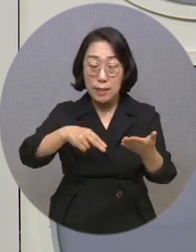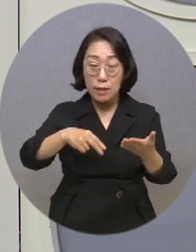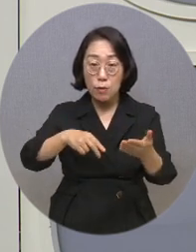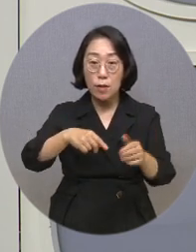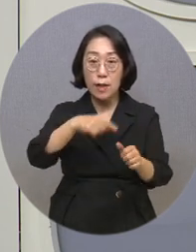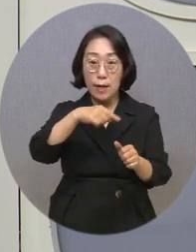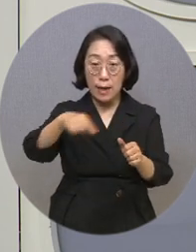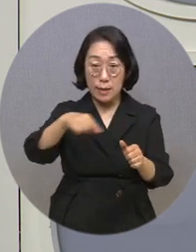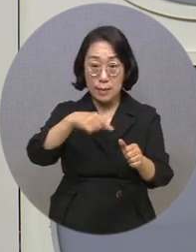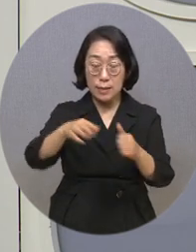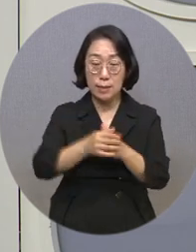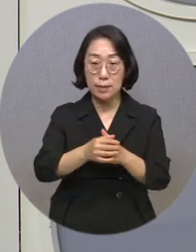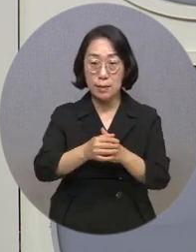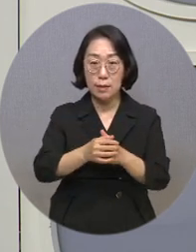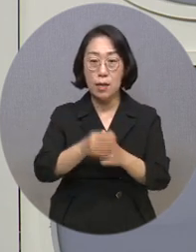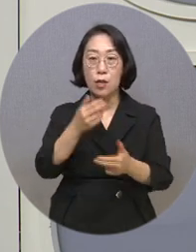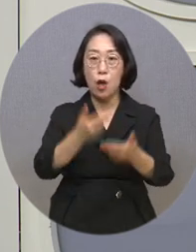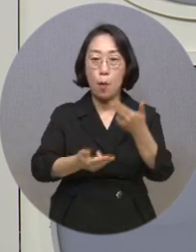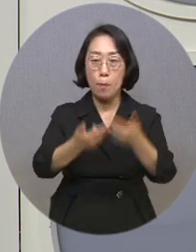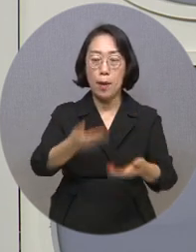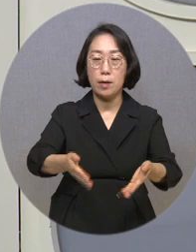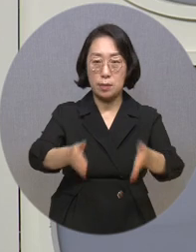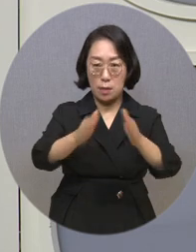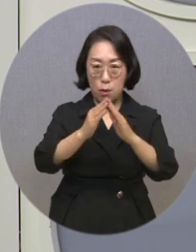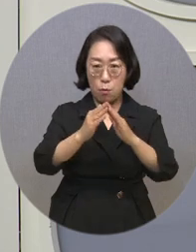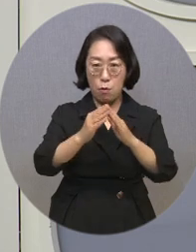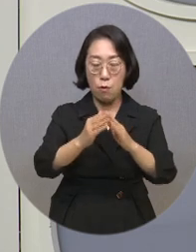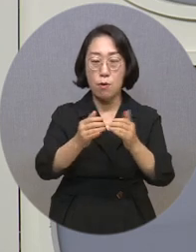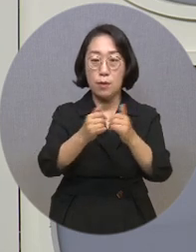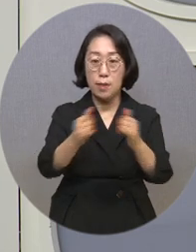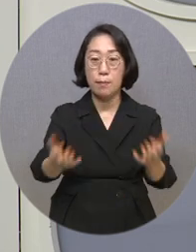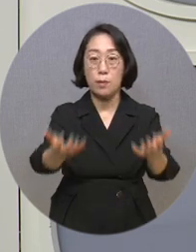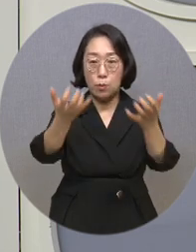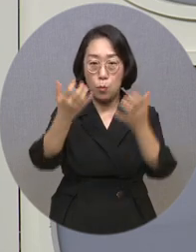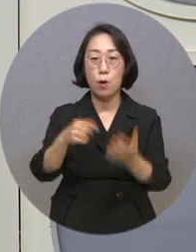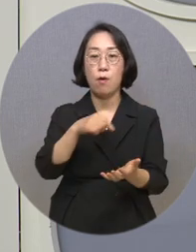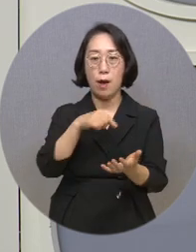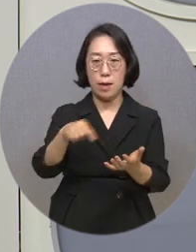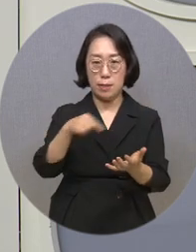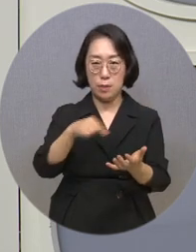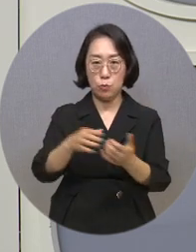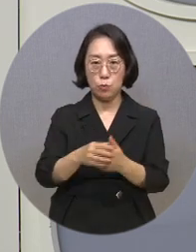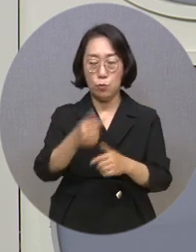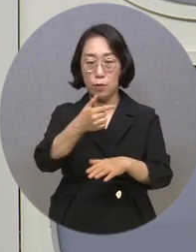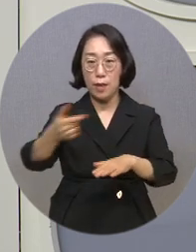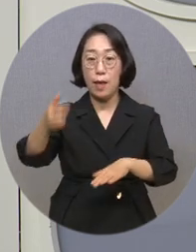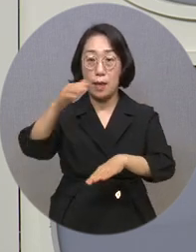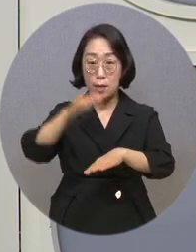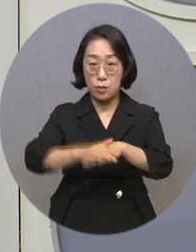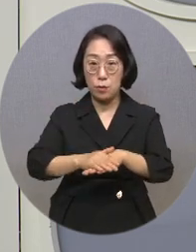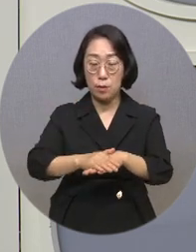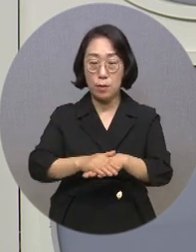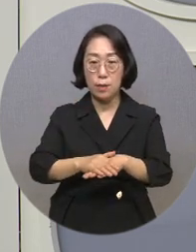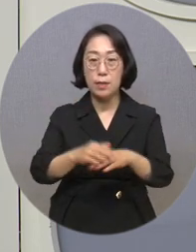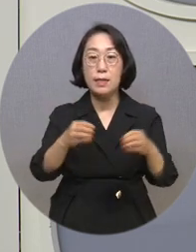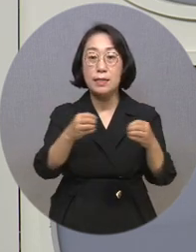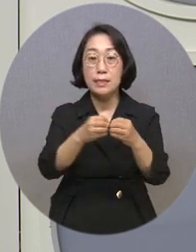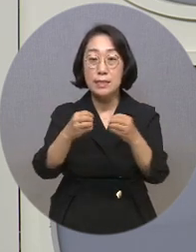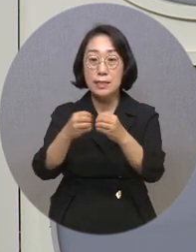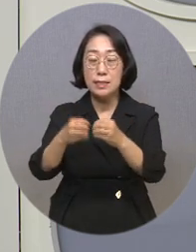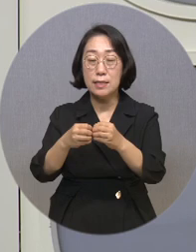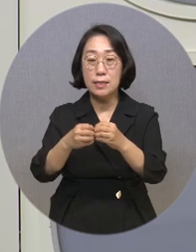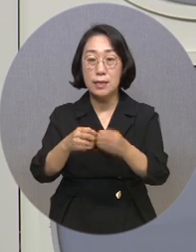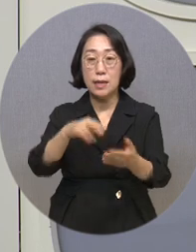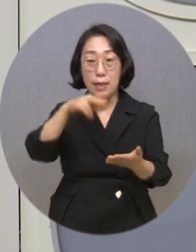만들어서 대회도 열고 신앙성가들도 가르치고 그래서 대전에서는 신앙성계 이제 대모라고